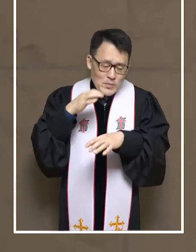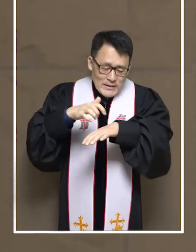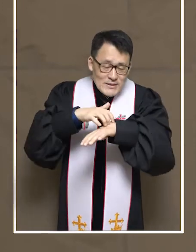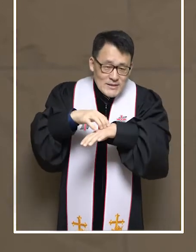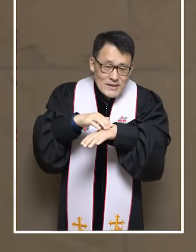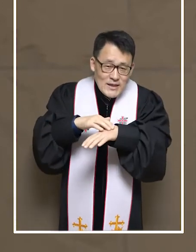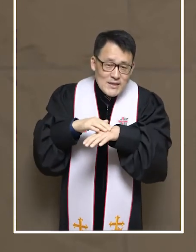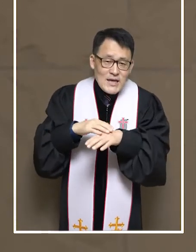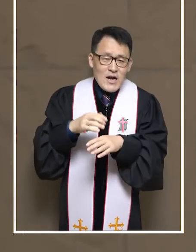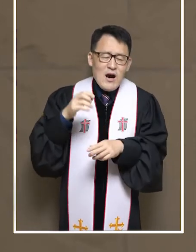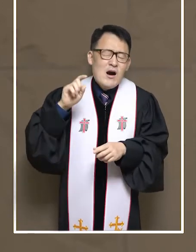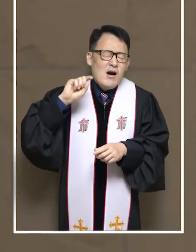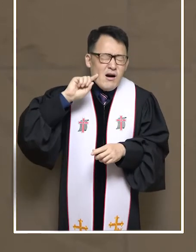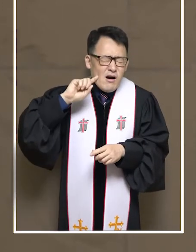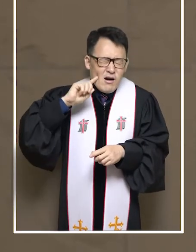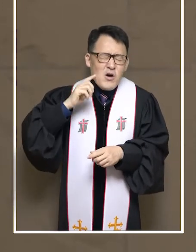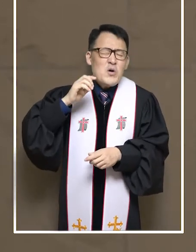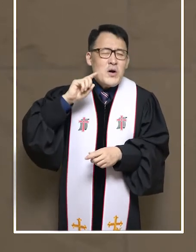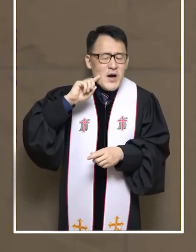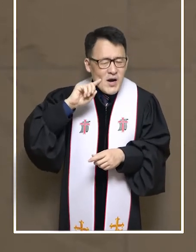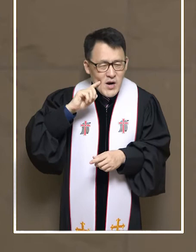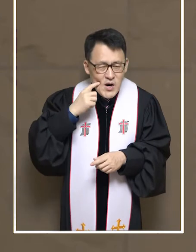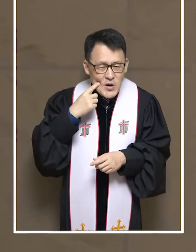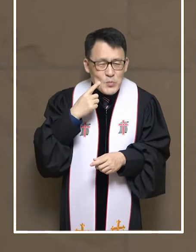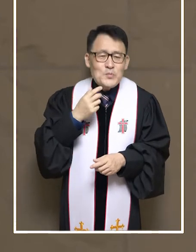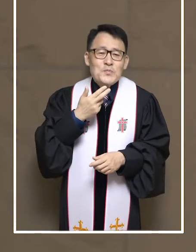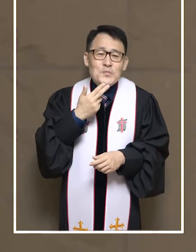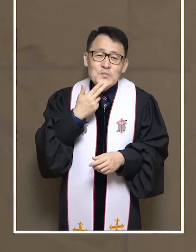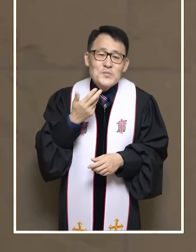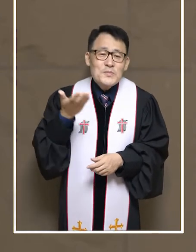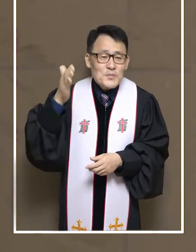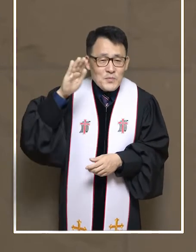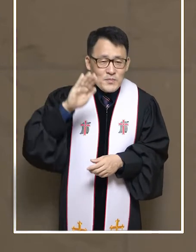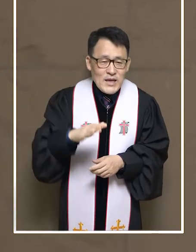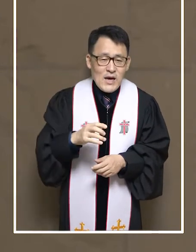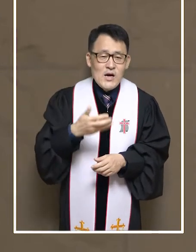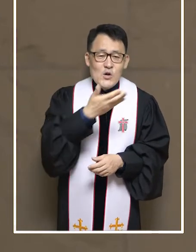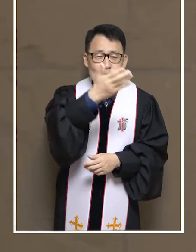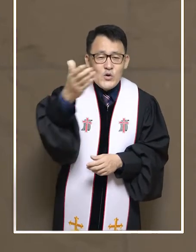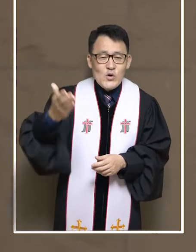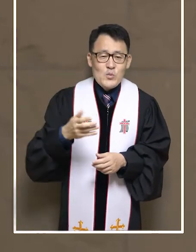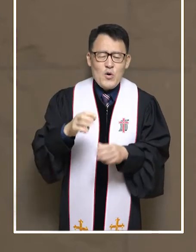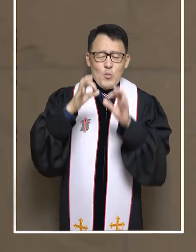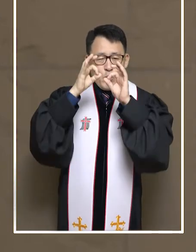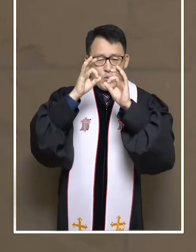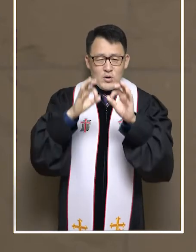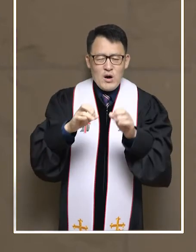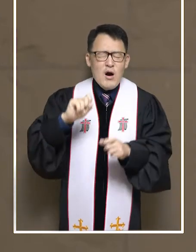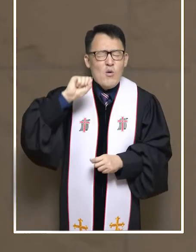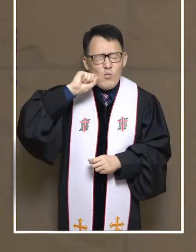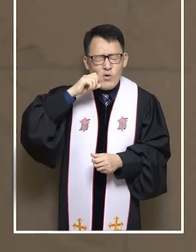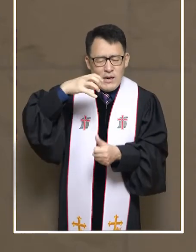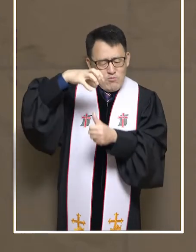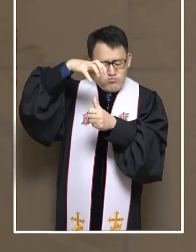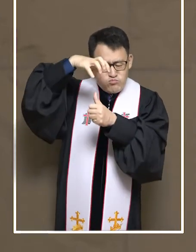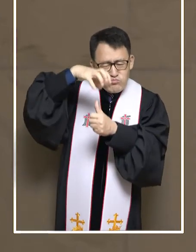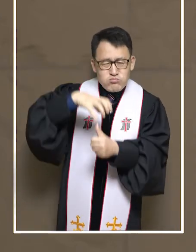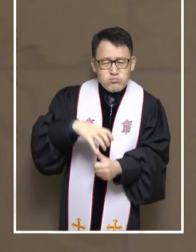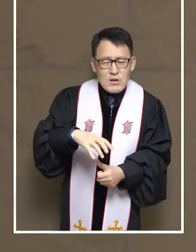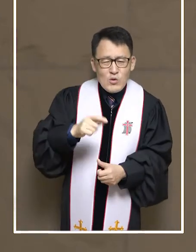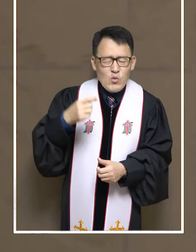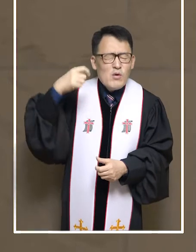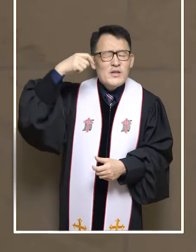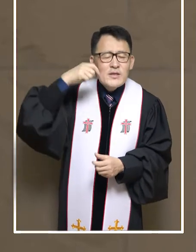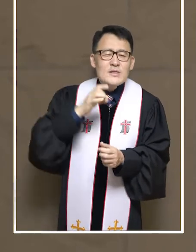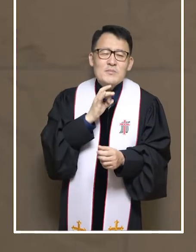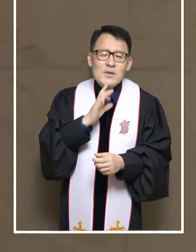라고. 우리는 깊은 어둠 속으로 내려왔다. 여기서 당신은 깊은 곳이 가하는